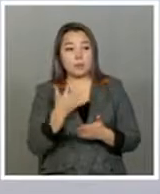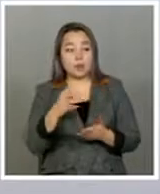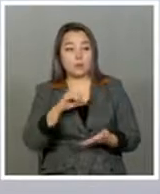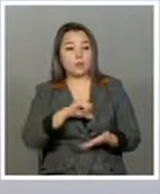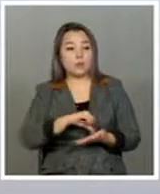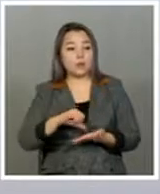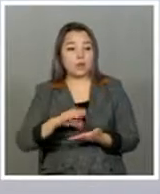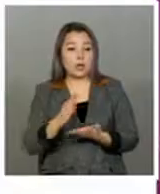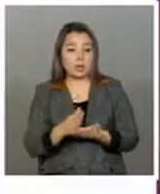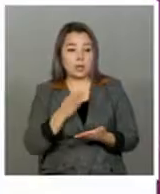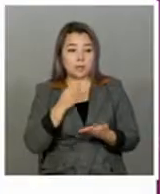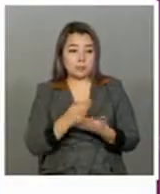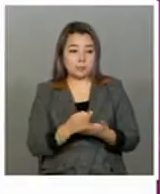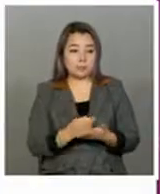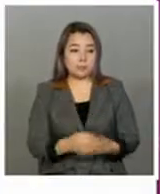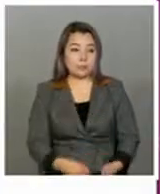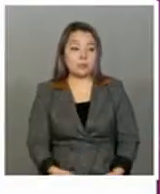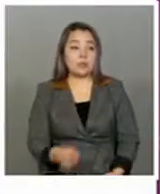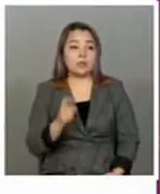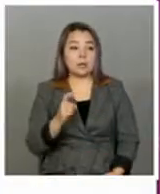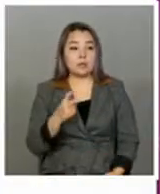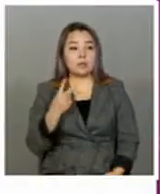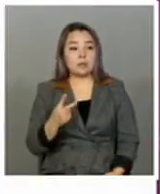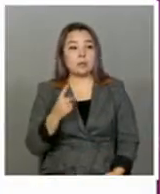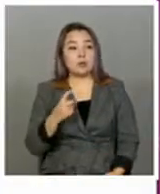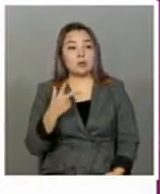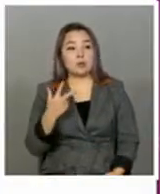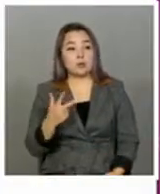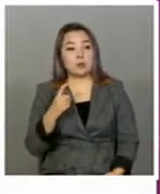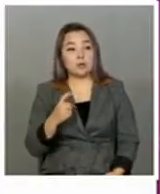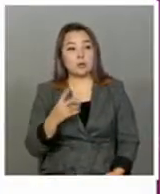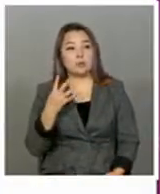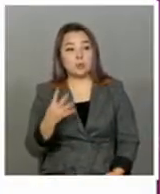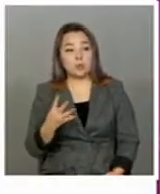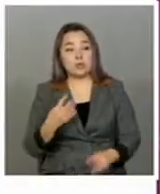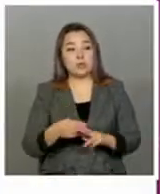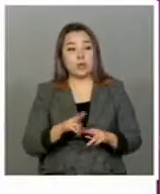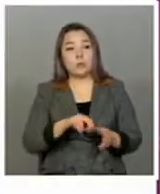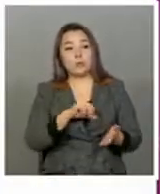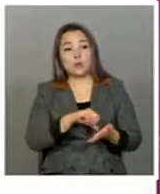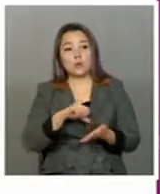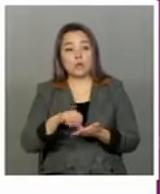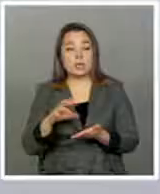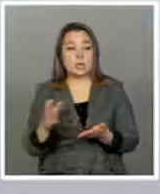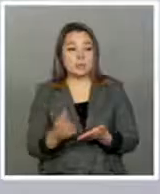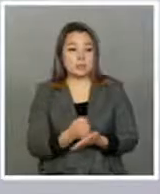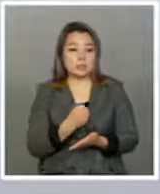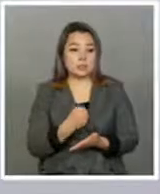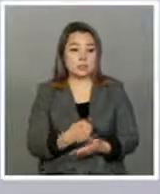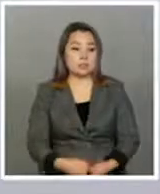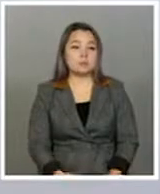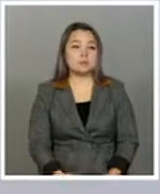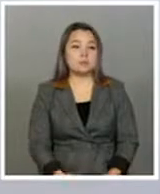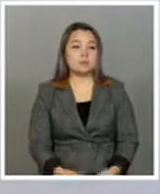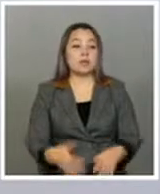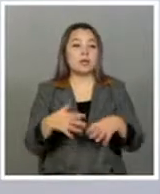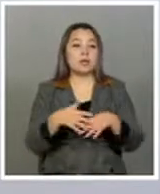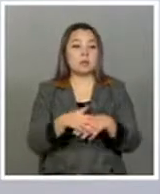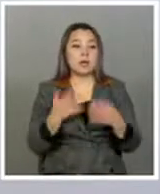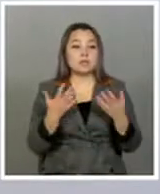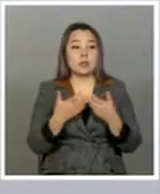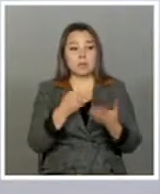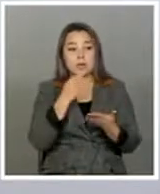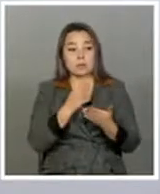мүшеден тұрады. X2, X3, X4 мүшелерді табыңыз. Есептің шарты